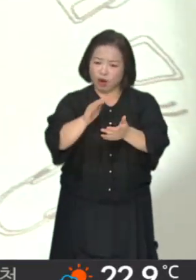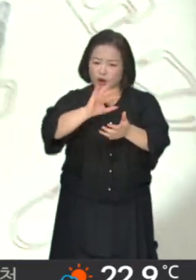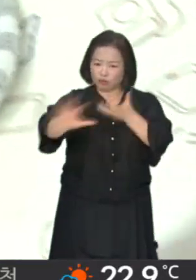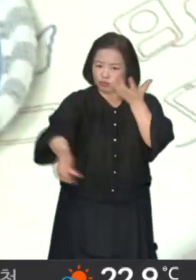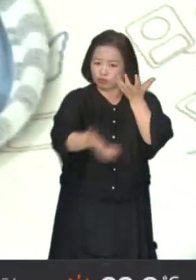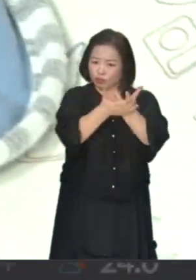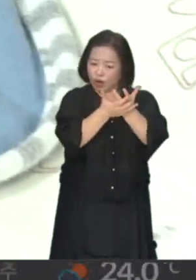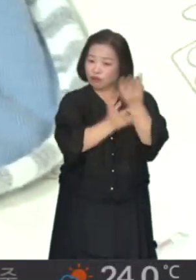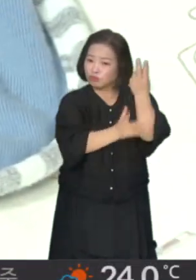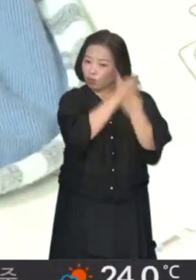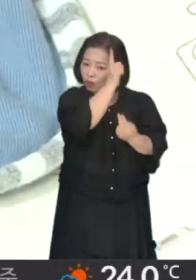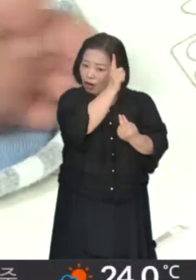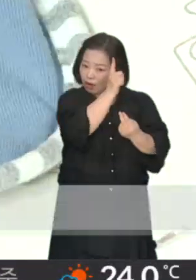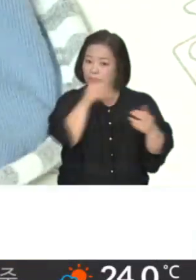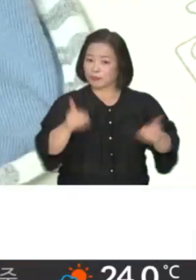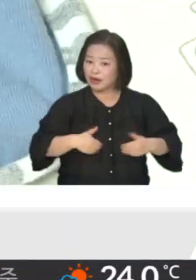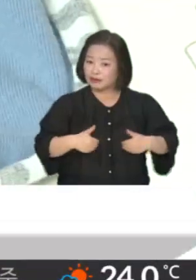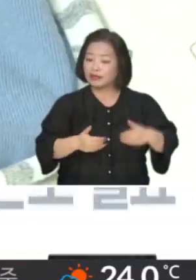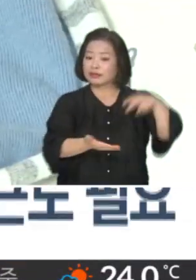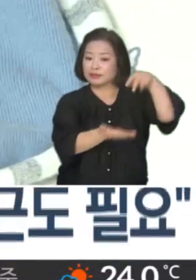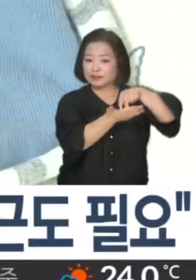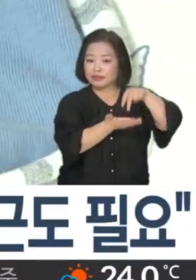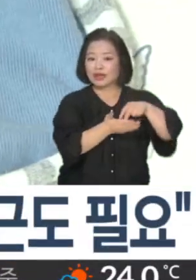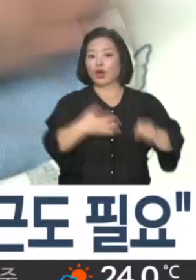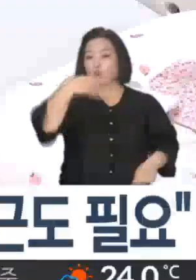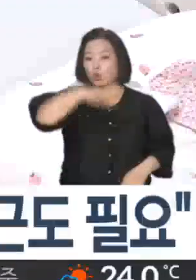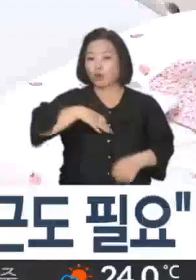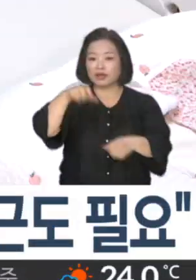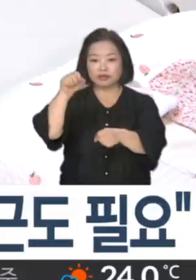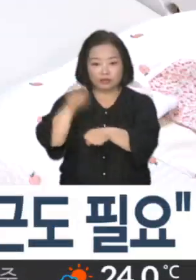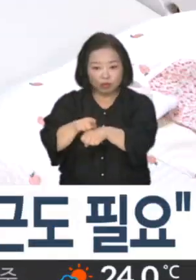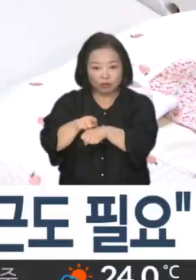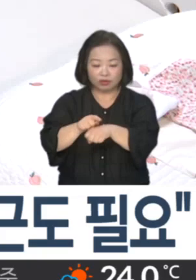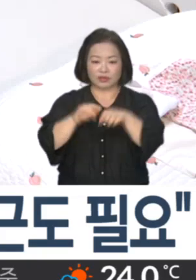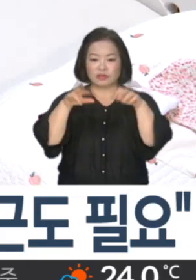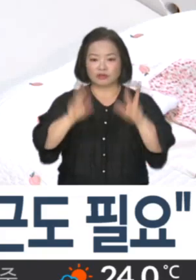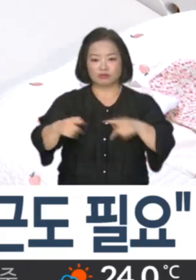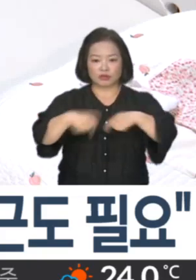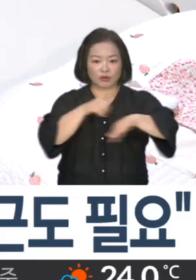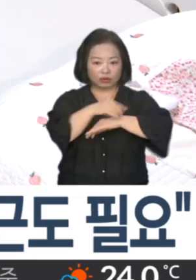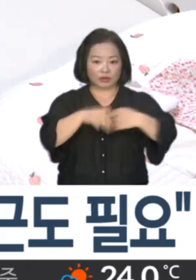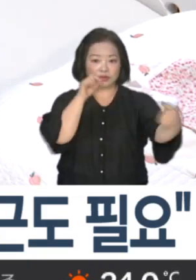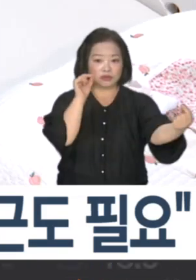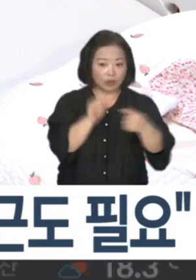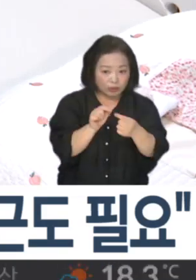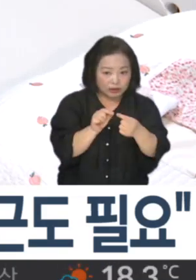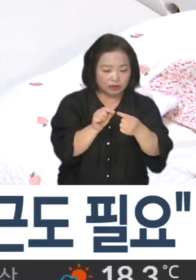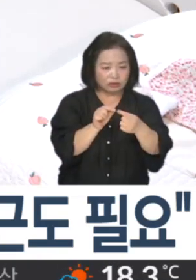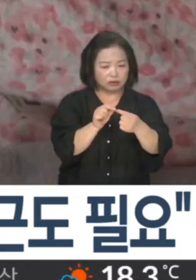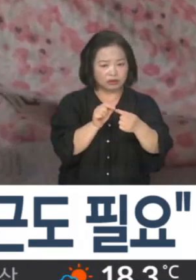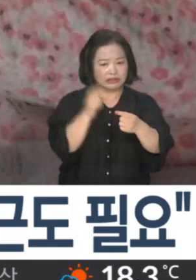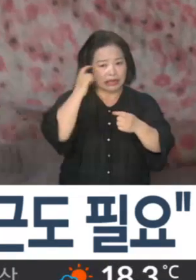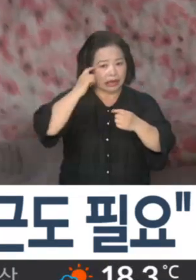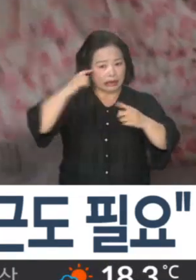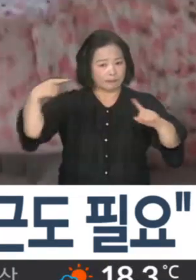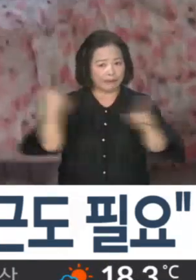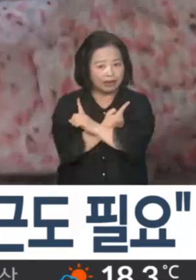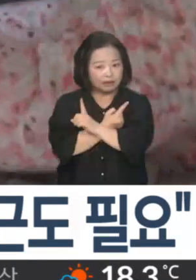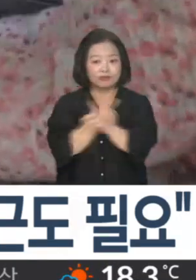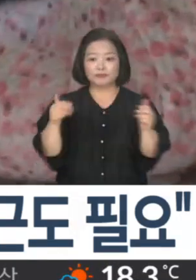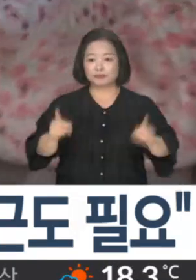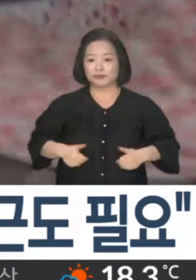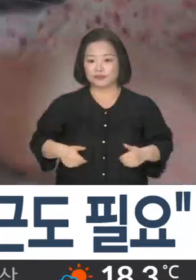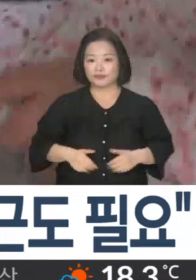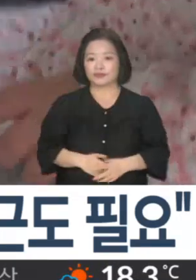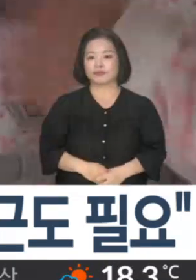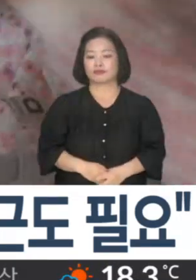필요하다는 겁니다. 또 실효성을 높이기 위해선 기존의 정책 접근 방식을 달리할 필요도 있다는 의견도